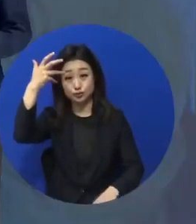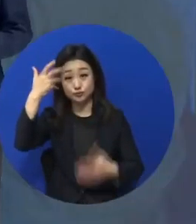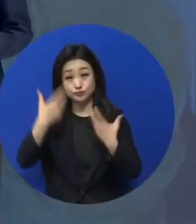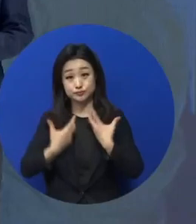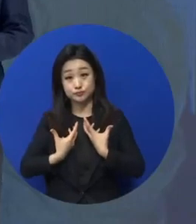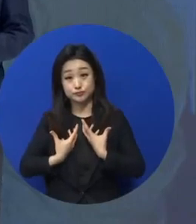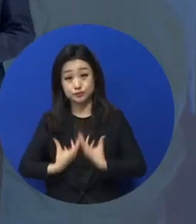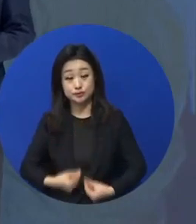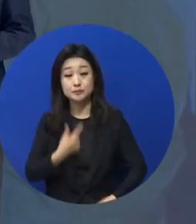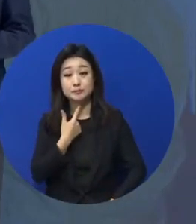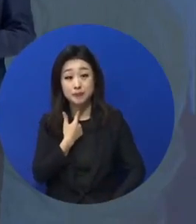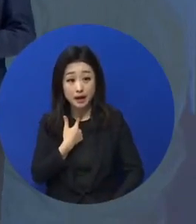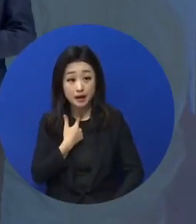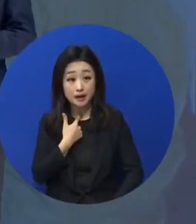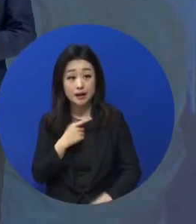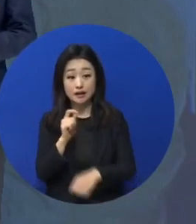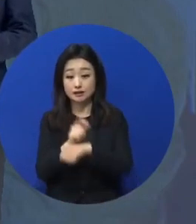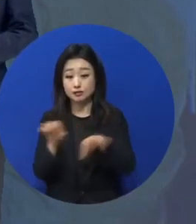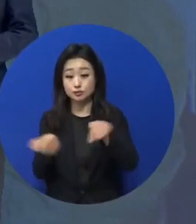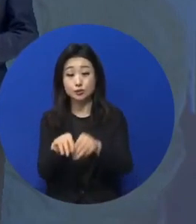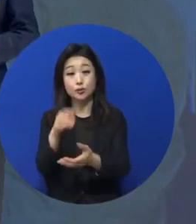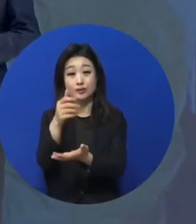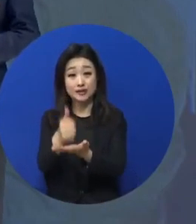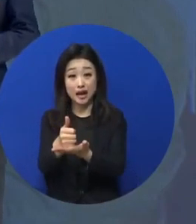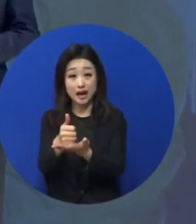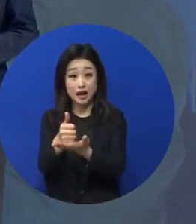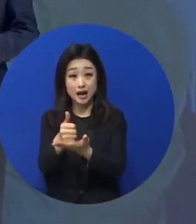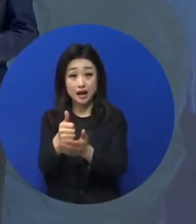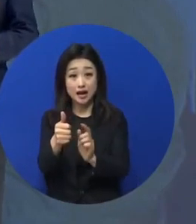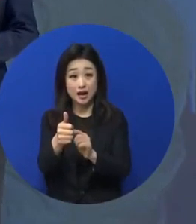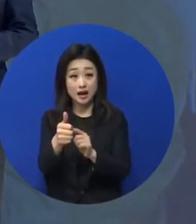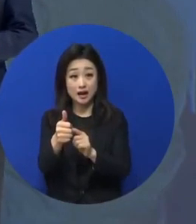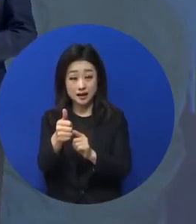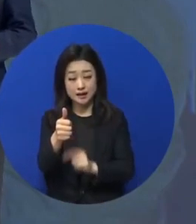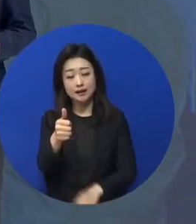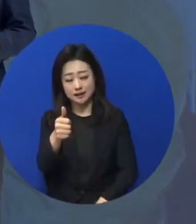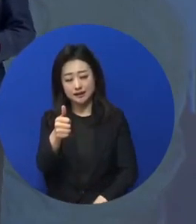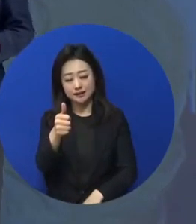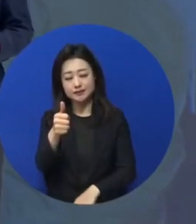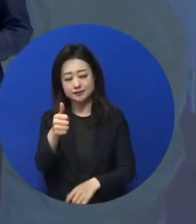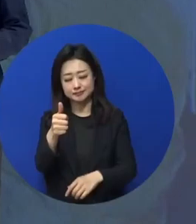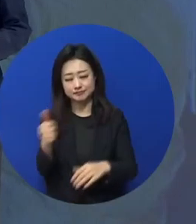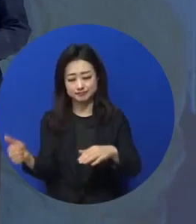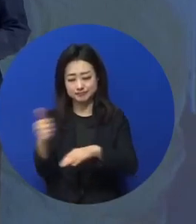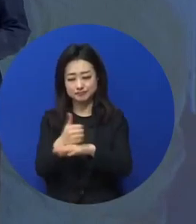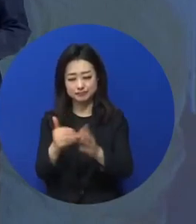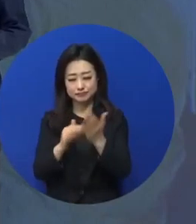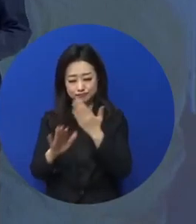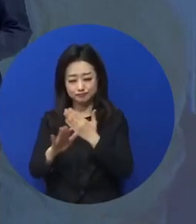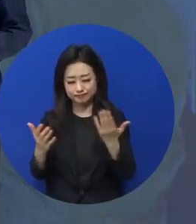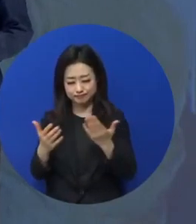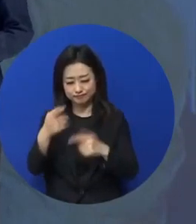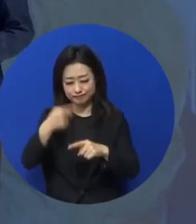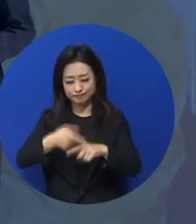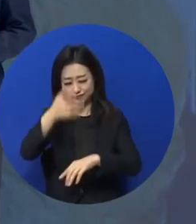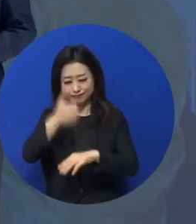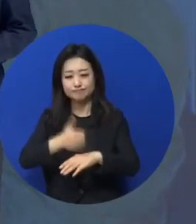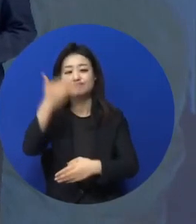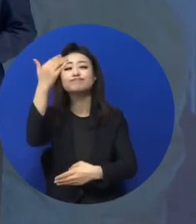열린우리당 최고위원 겸 마지막 사무총장으로서 제 손으로 당의 문을 닫아야 했습니다. 누군가는 책임을 져야